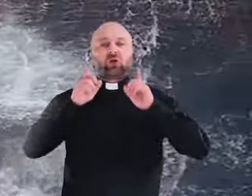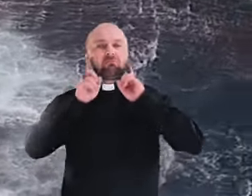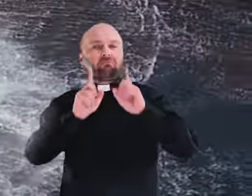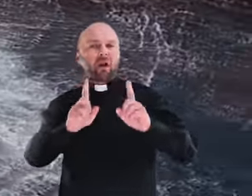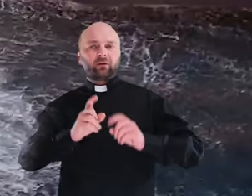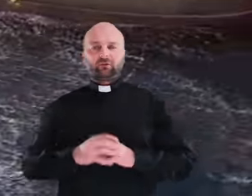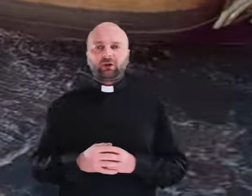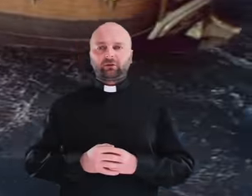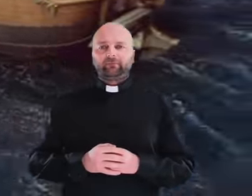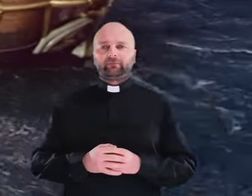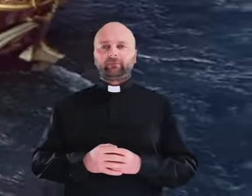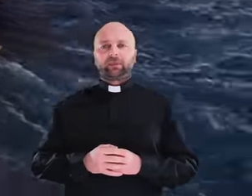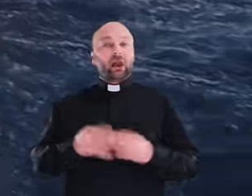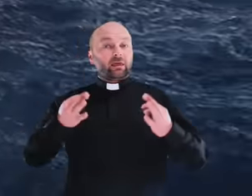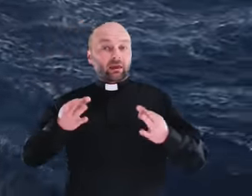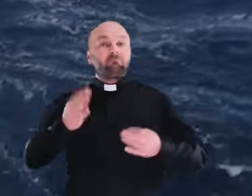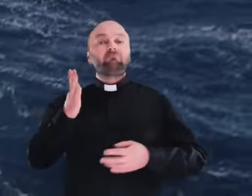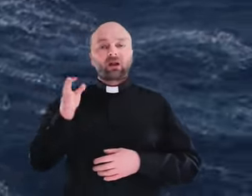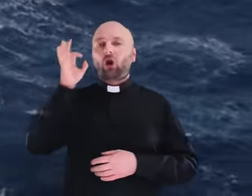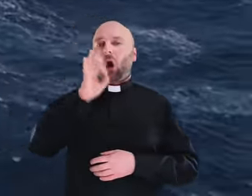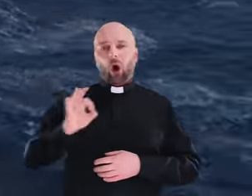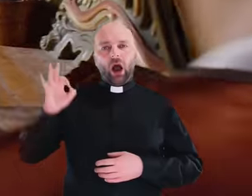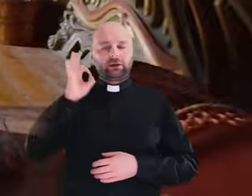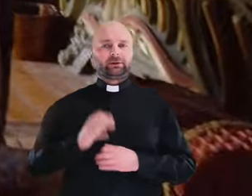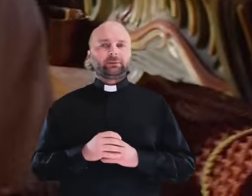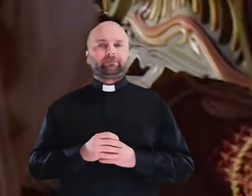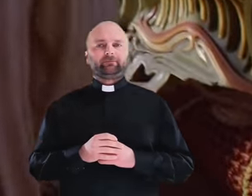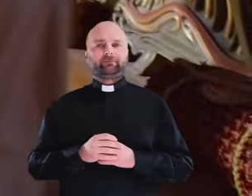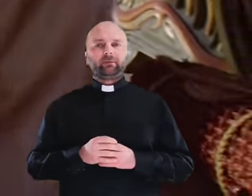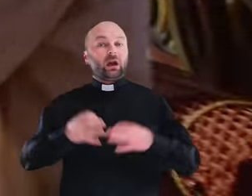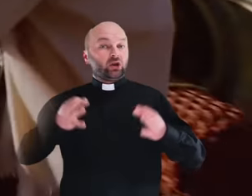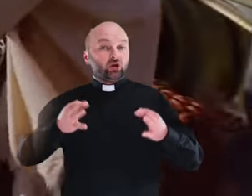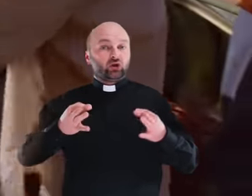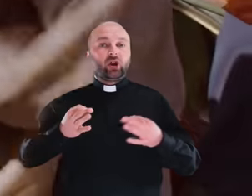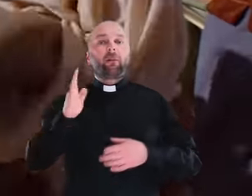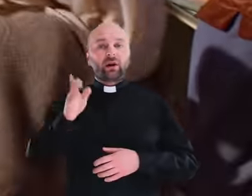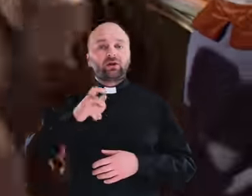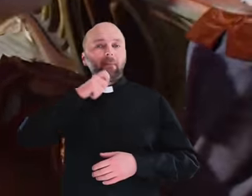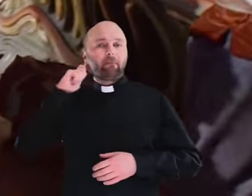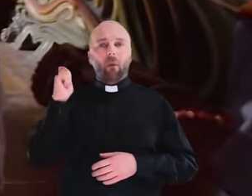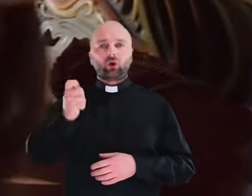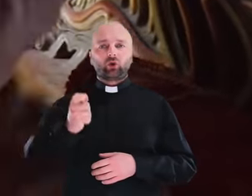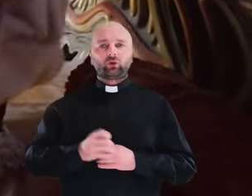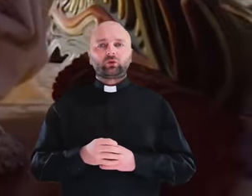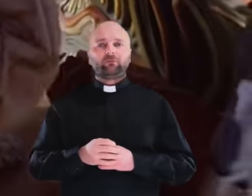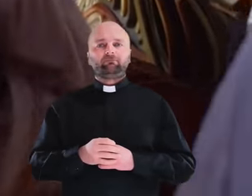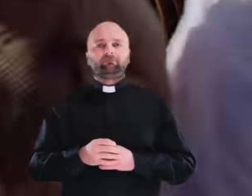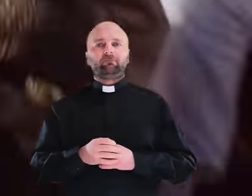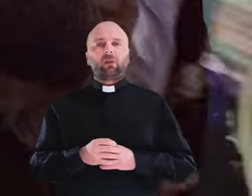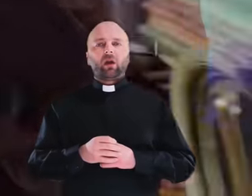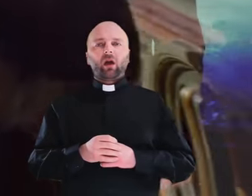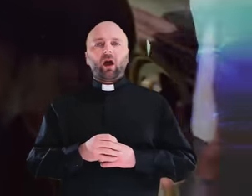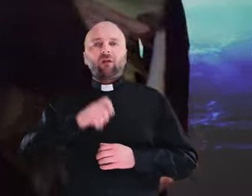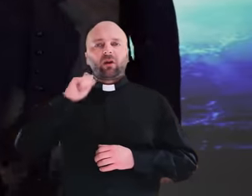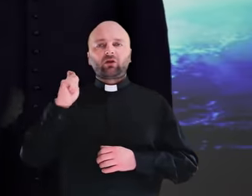coś prawdziwego. I teraz będziemy mieli do tego okazję. Będzie nią nasza podróż wędrowcem do